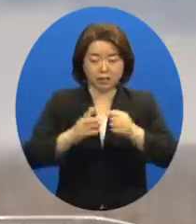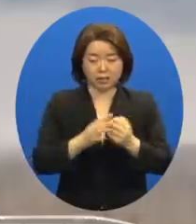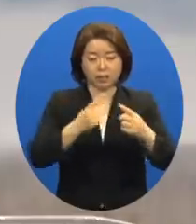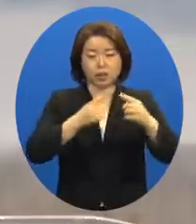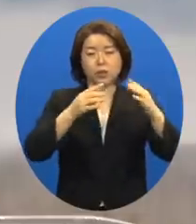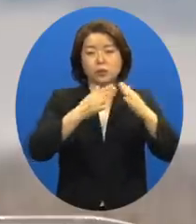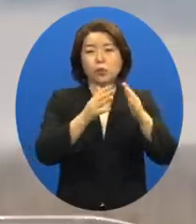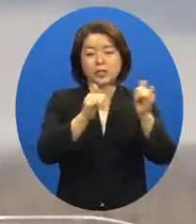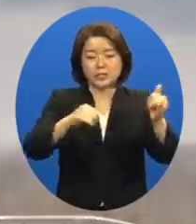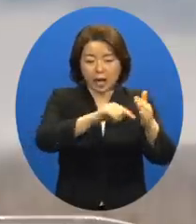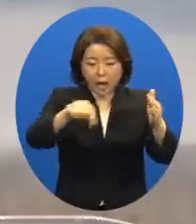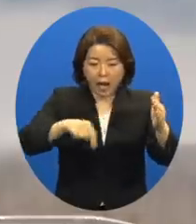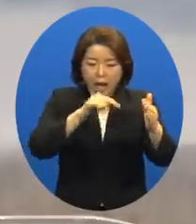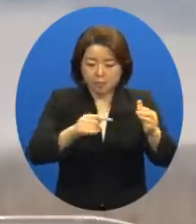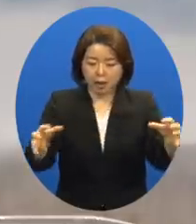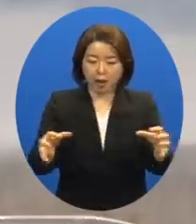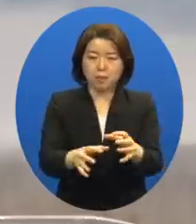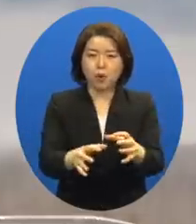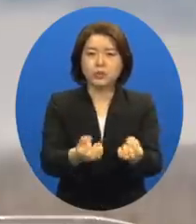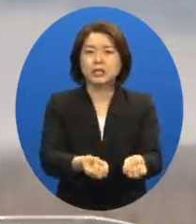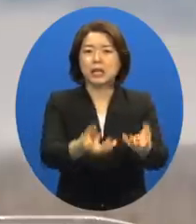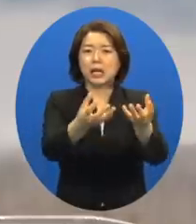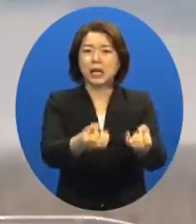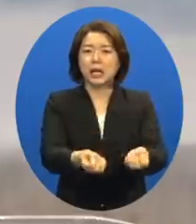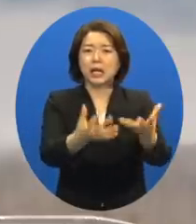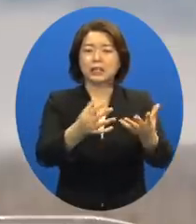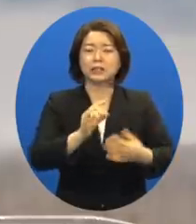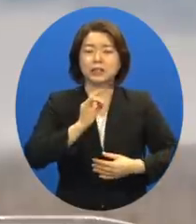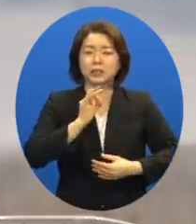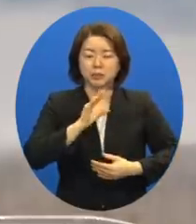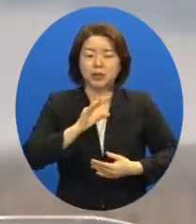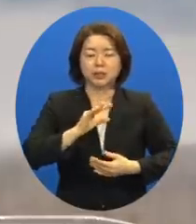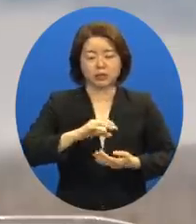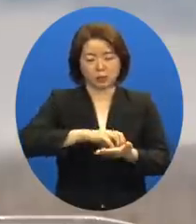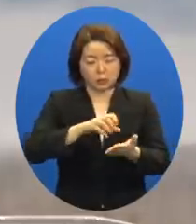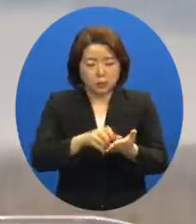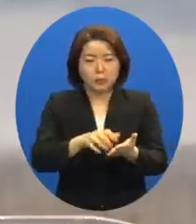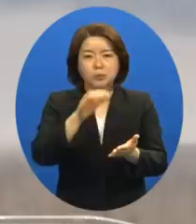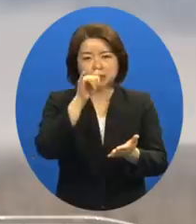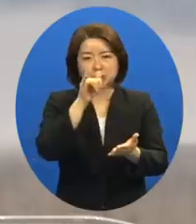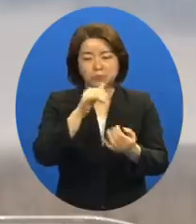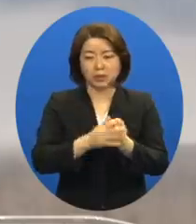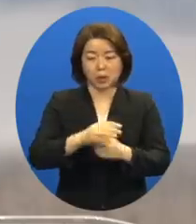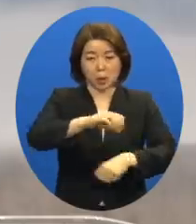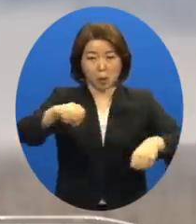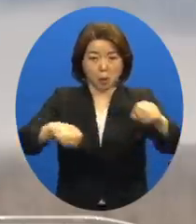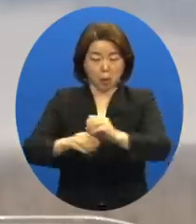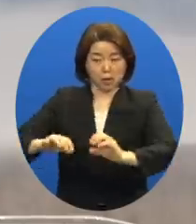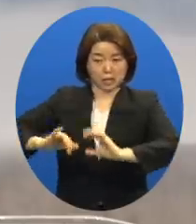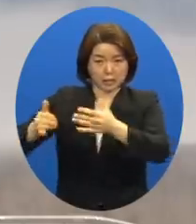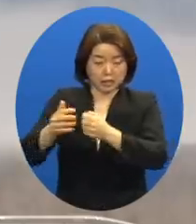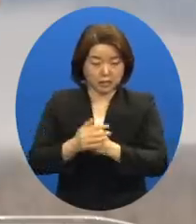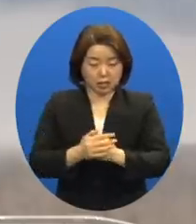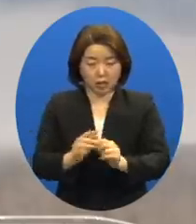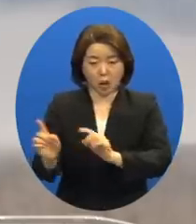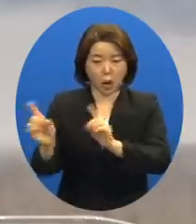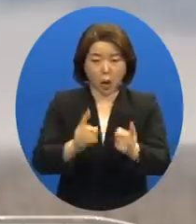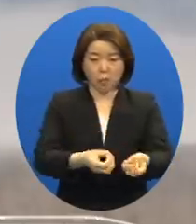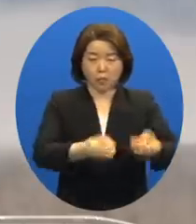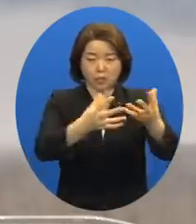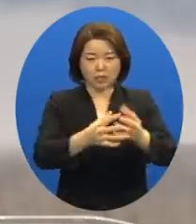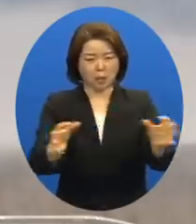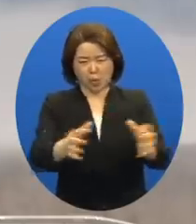모여서 잔치를 벌리는 정도의 수준이 되어버리고 말았습니다. 오히려 세상은 부활절 예배 좀 모이지